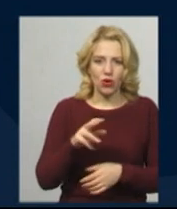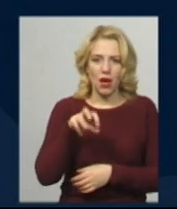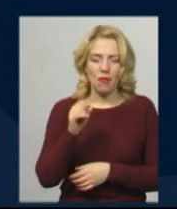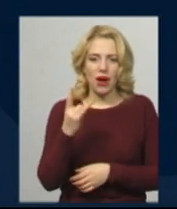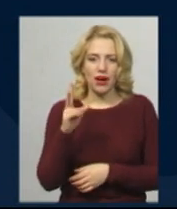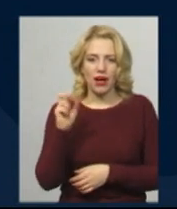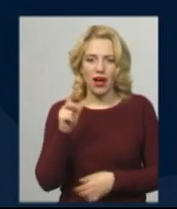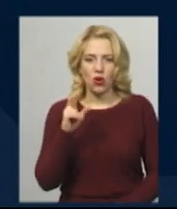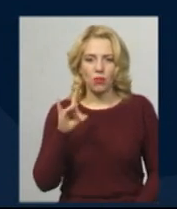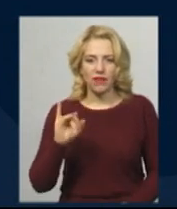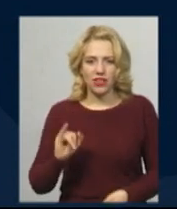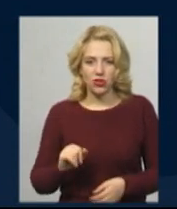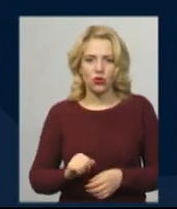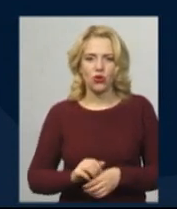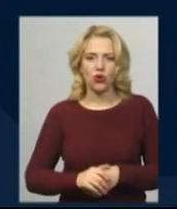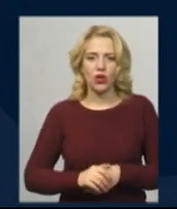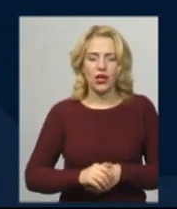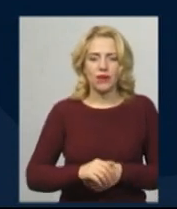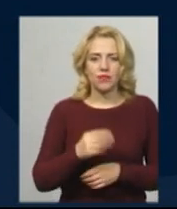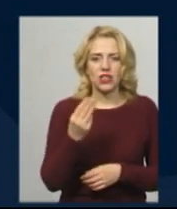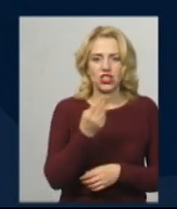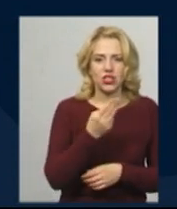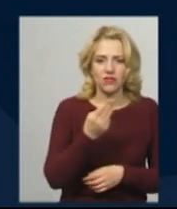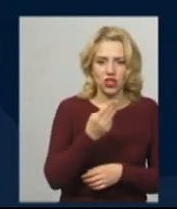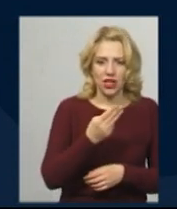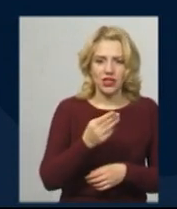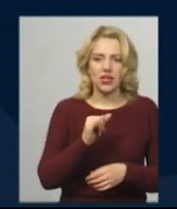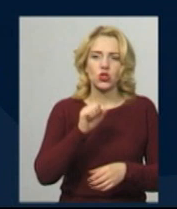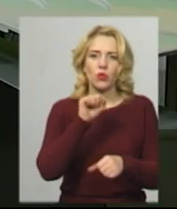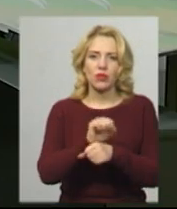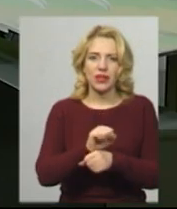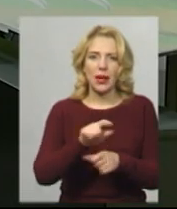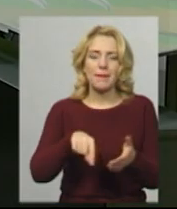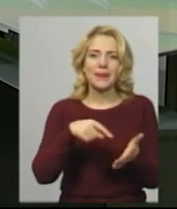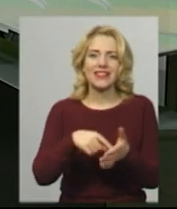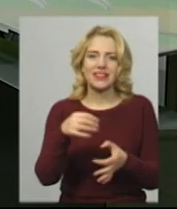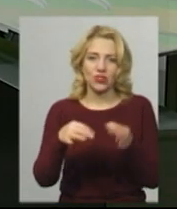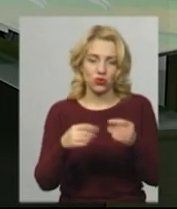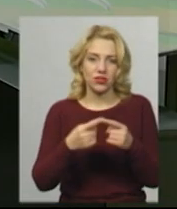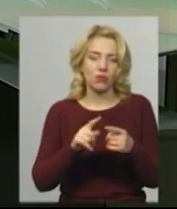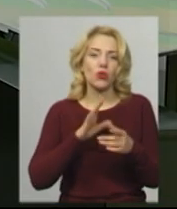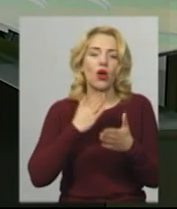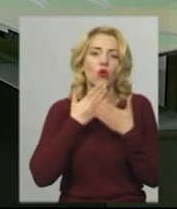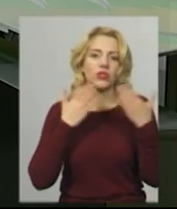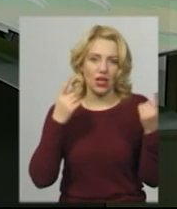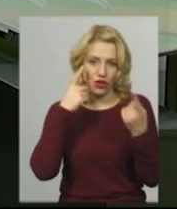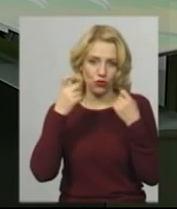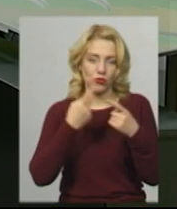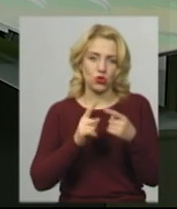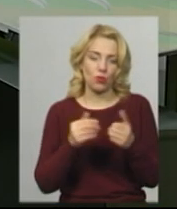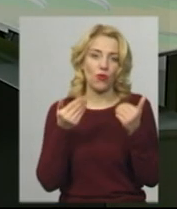Гарнізона, Героїв АТО, вулиць Шевченка, зупинка «Міський суд». Це була остання інформація